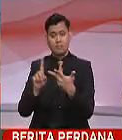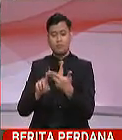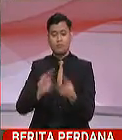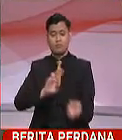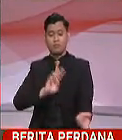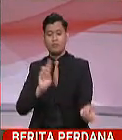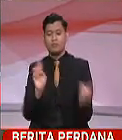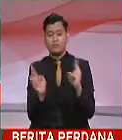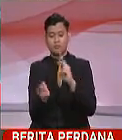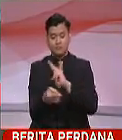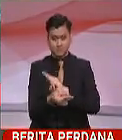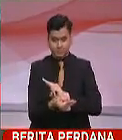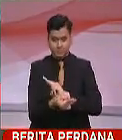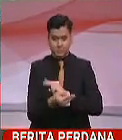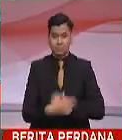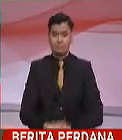diubah.